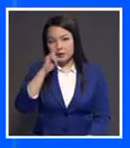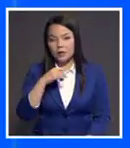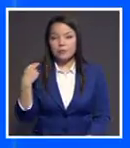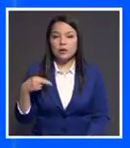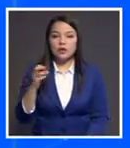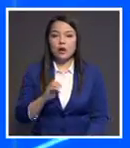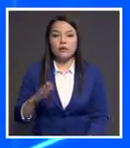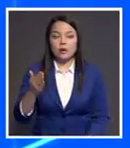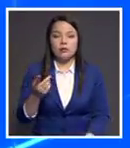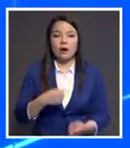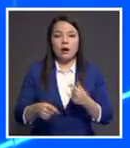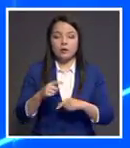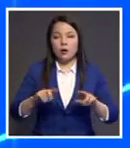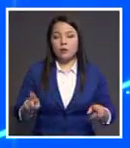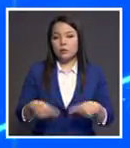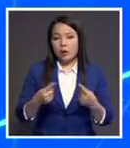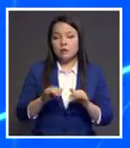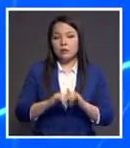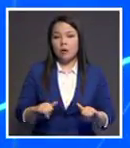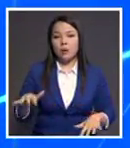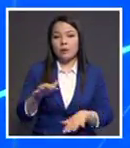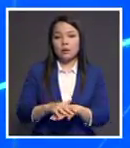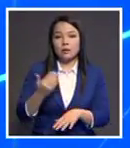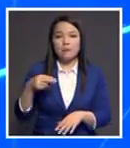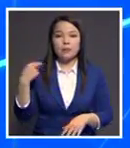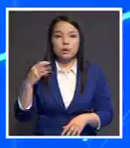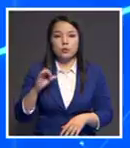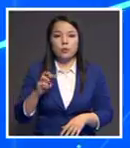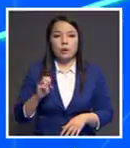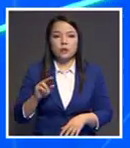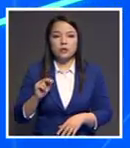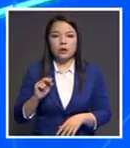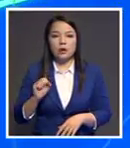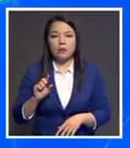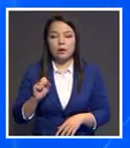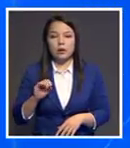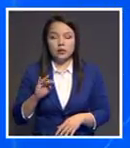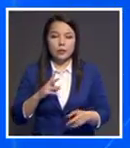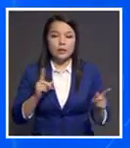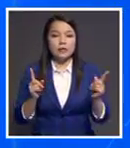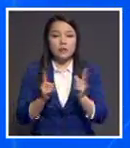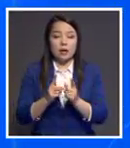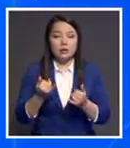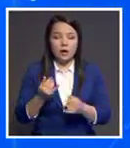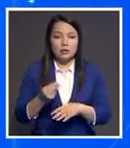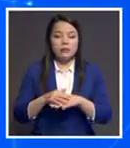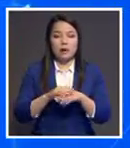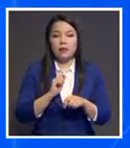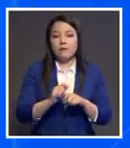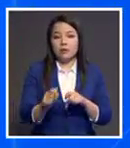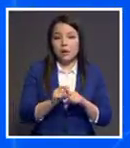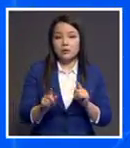Қазақстан президенті Еуропа қайта құру және даму банкінің президенті Сума Чакрабартимен кездесті. Кездесу шетелдік инвесторлар